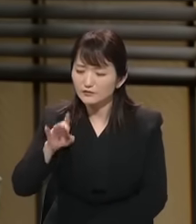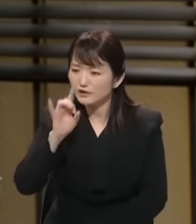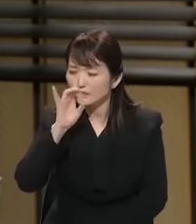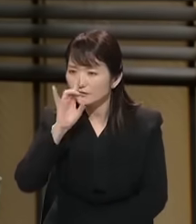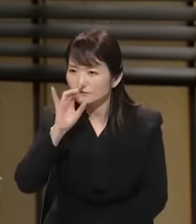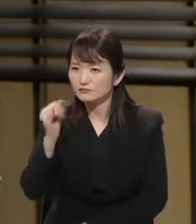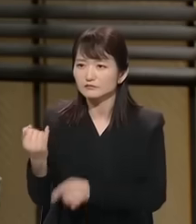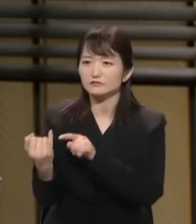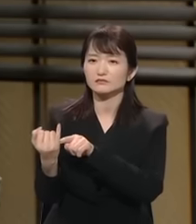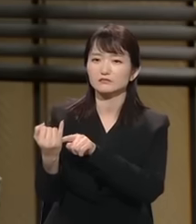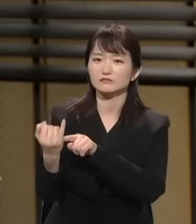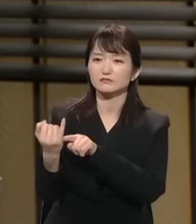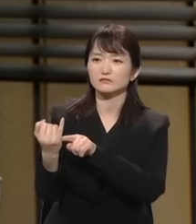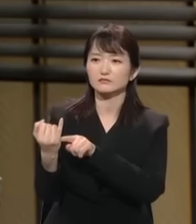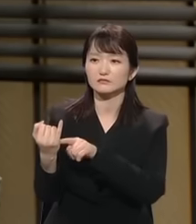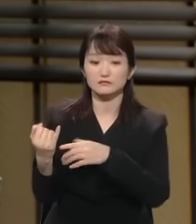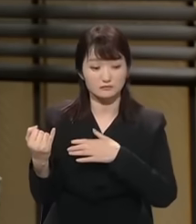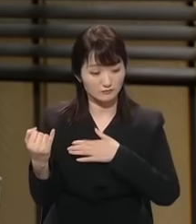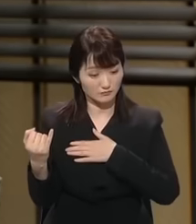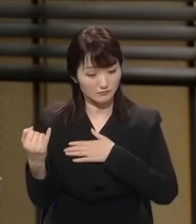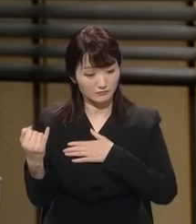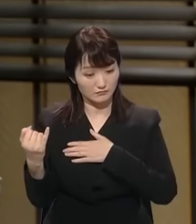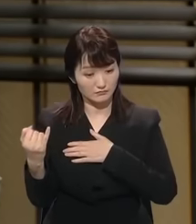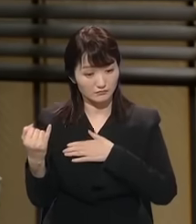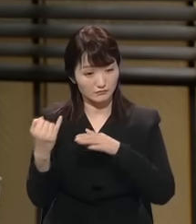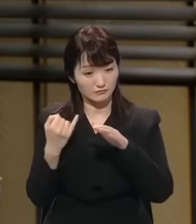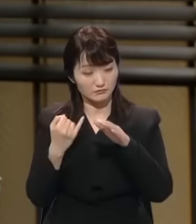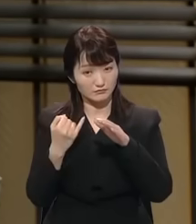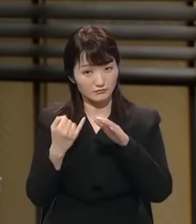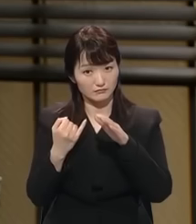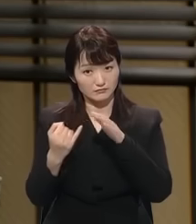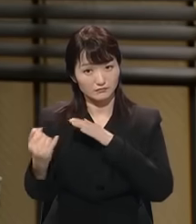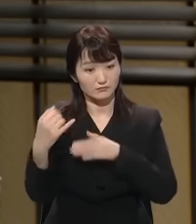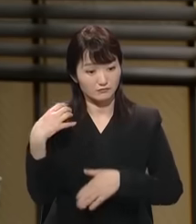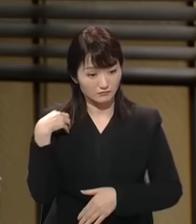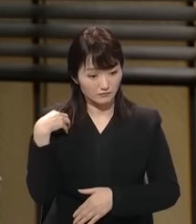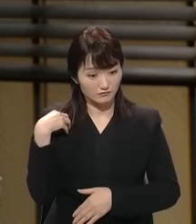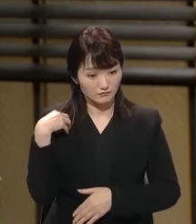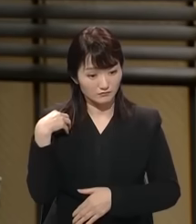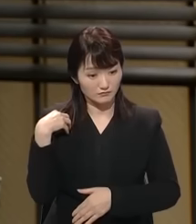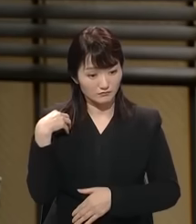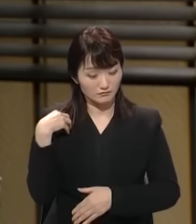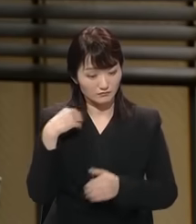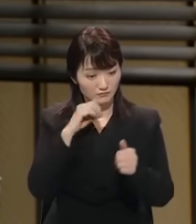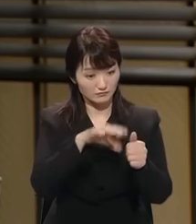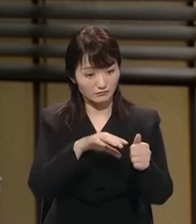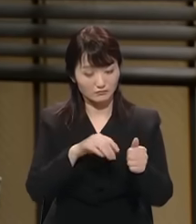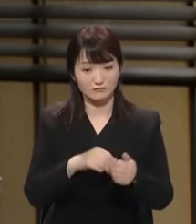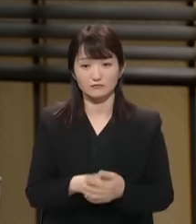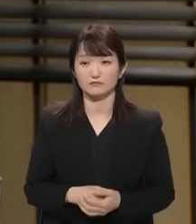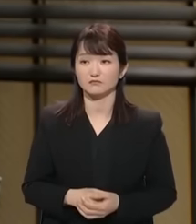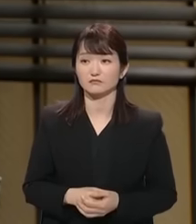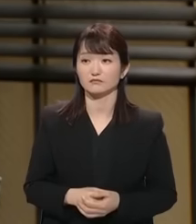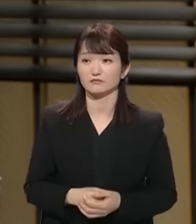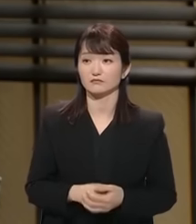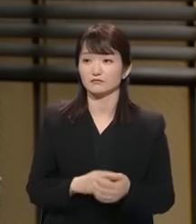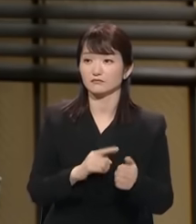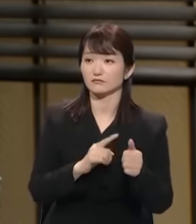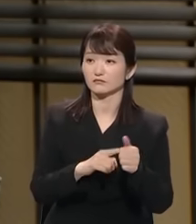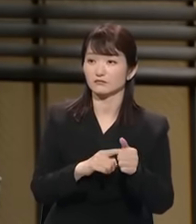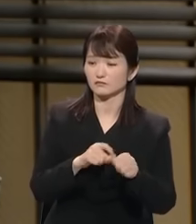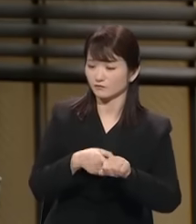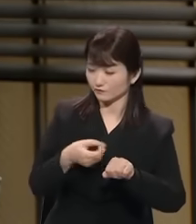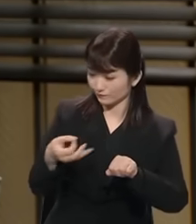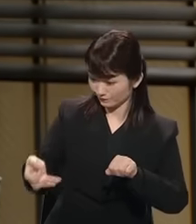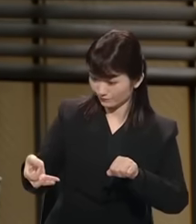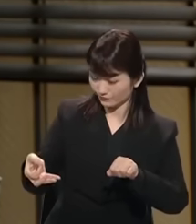승객에 난대없이 나 갈 수 있게 책임져라 그런 얘기를 했다고 합니다 계속 저렇게 난동을 부르니까이 영모원이 이거 부과금